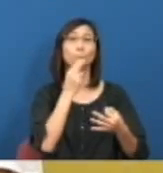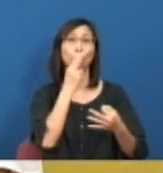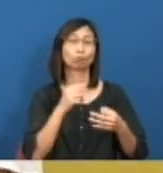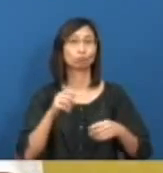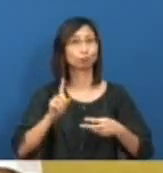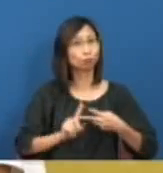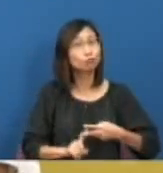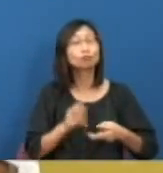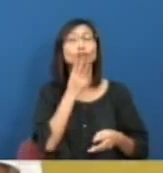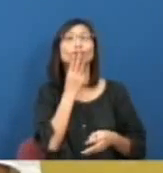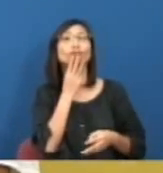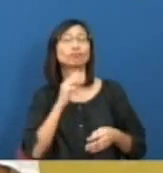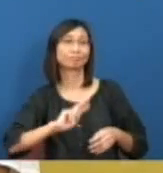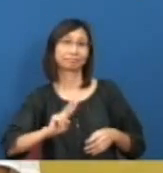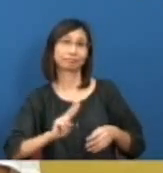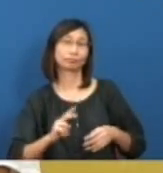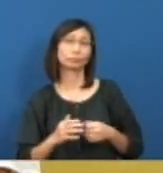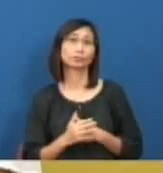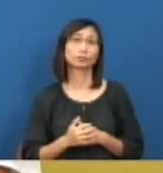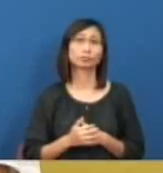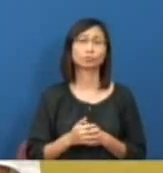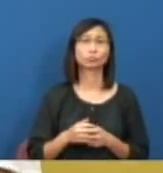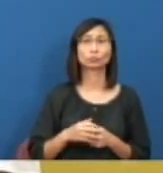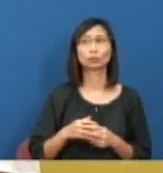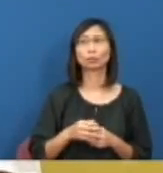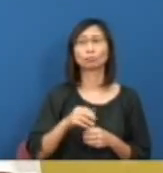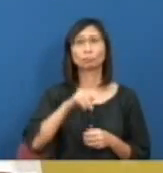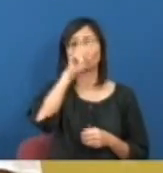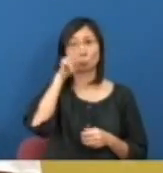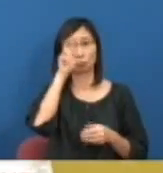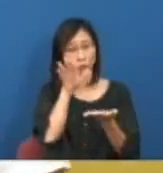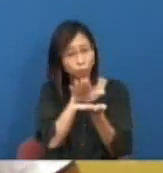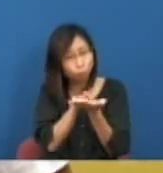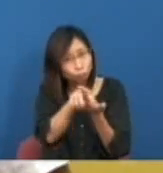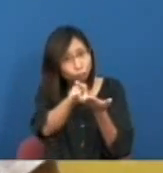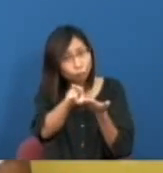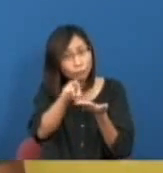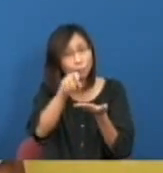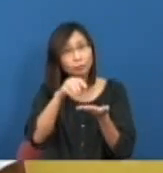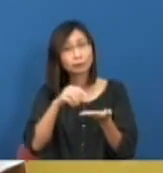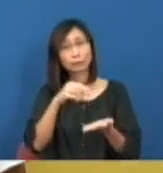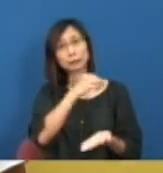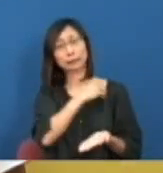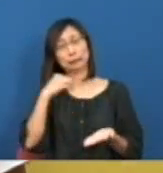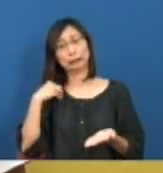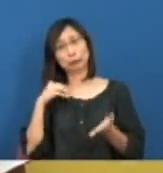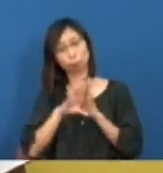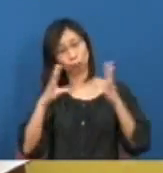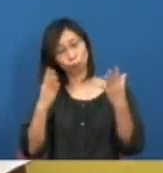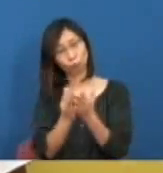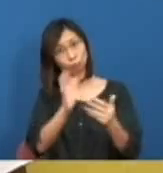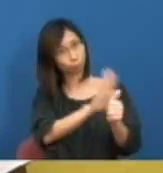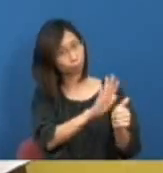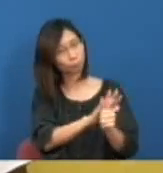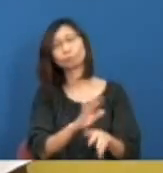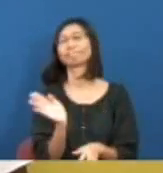啦。咁你唔見共產黨去揾個專家小組去醫佢？咁當然我唔係話刻薄到，就係話即係個人要去尋死，